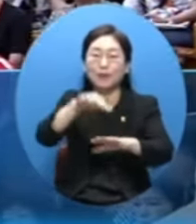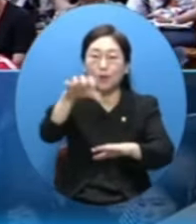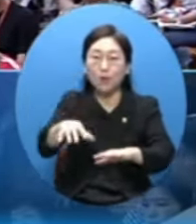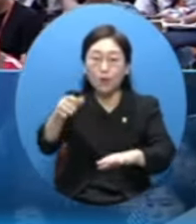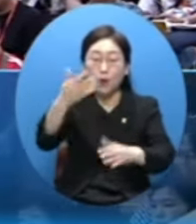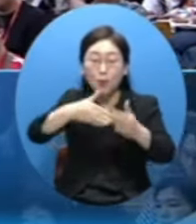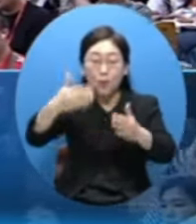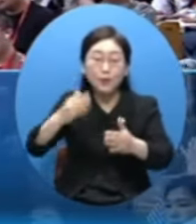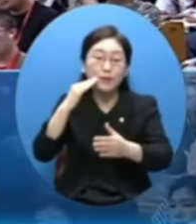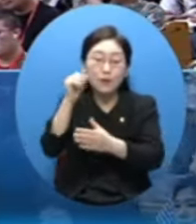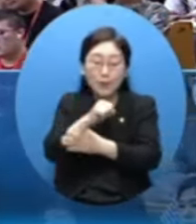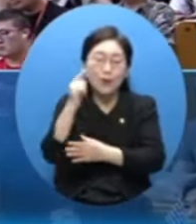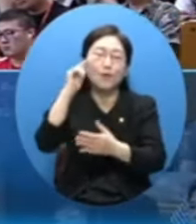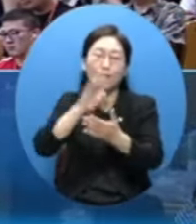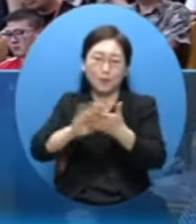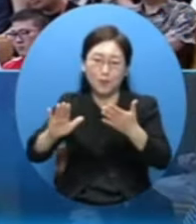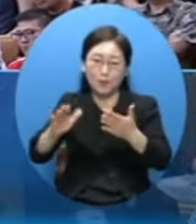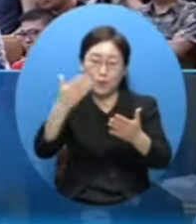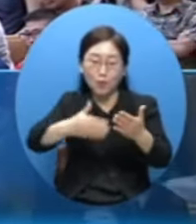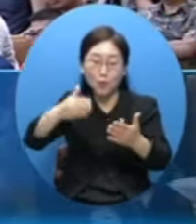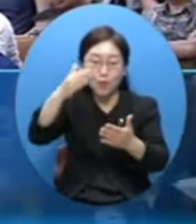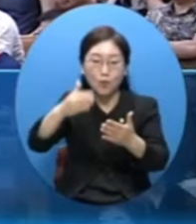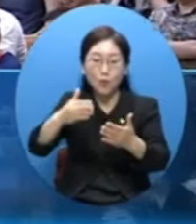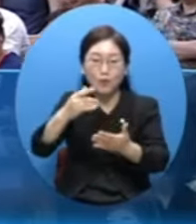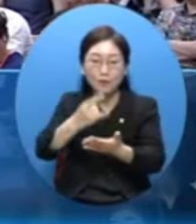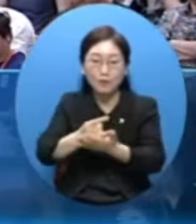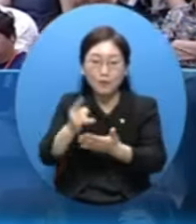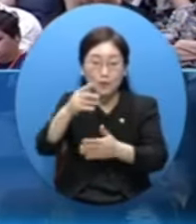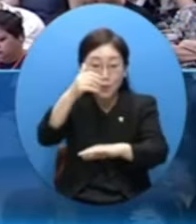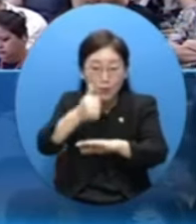화평이 공의 열교는 영원한 평안과